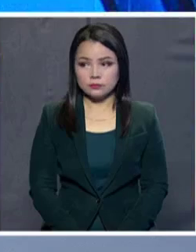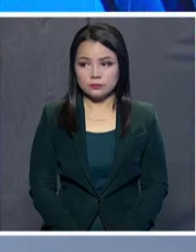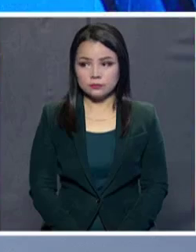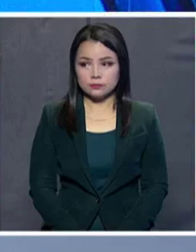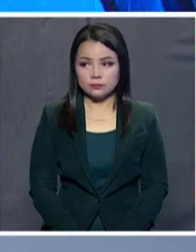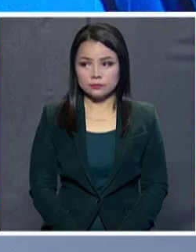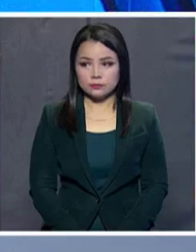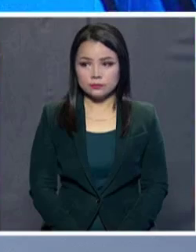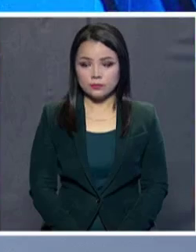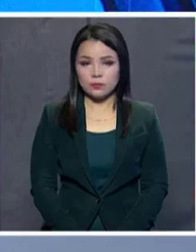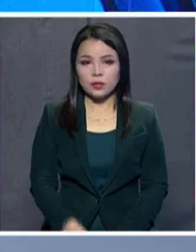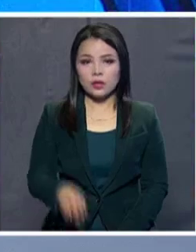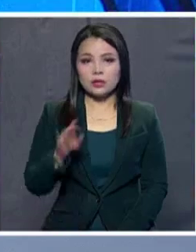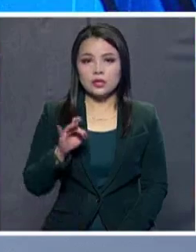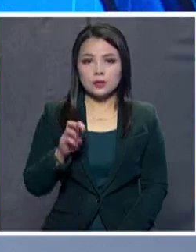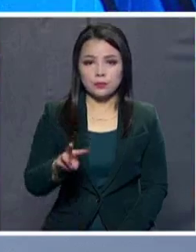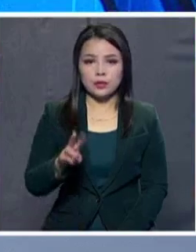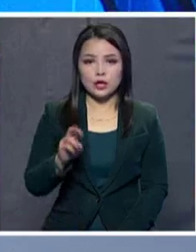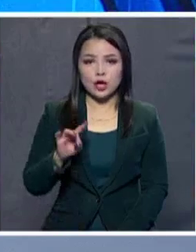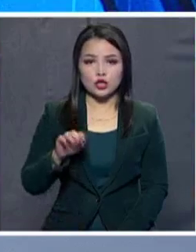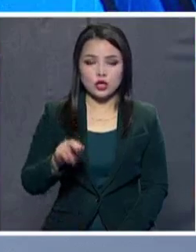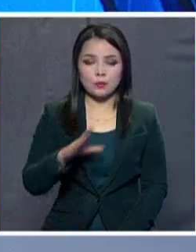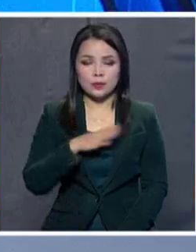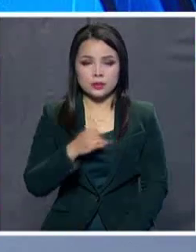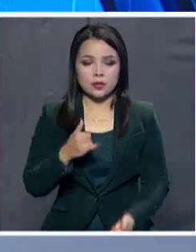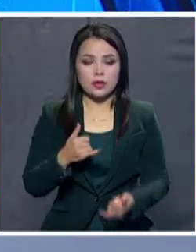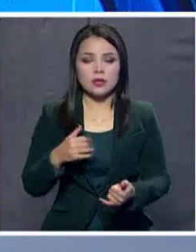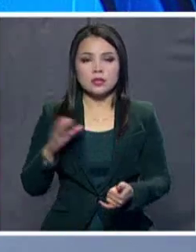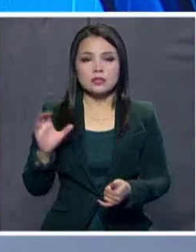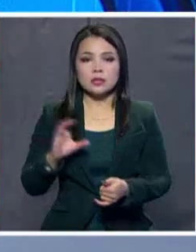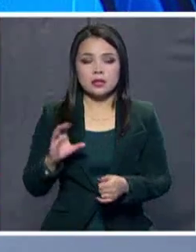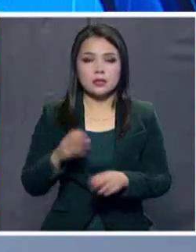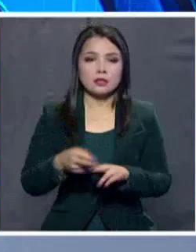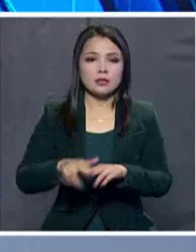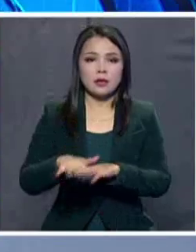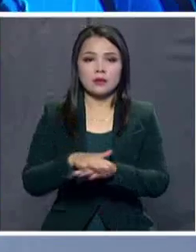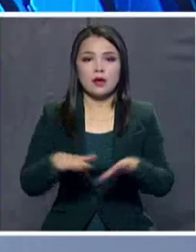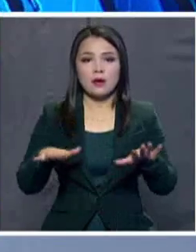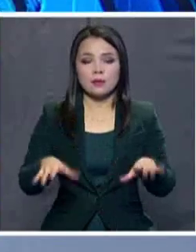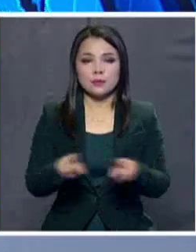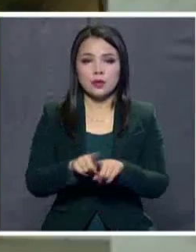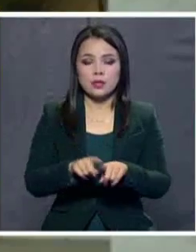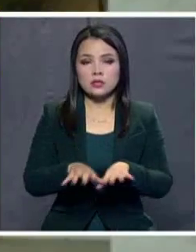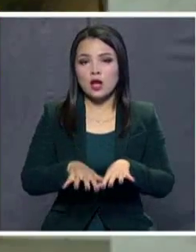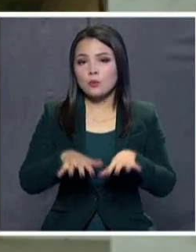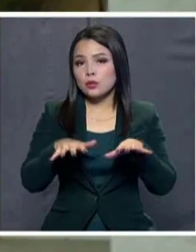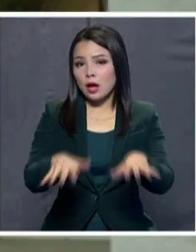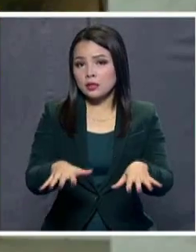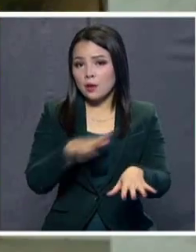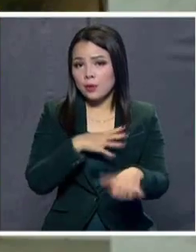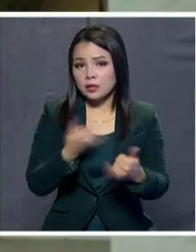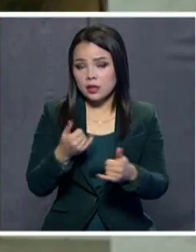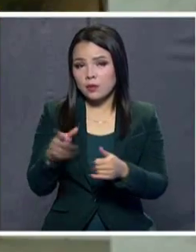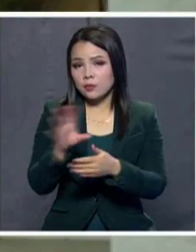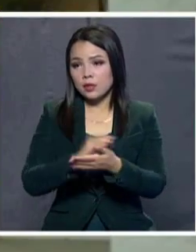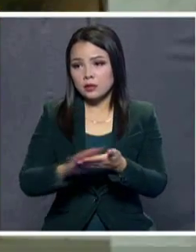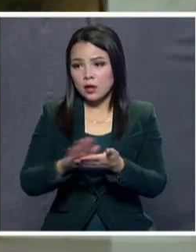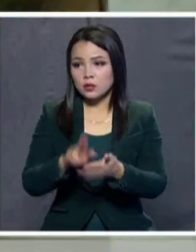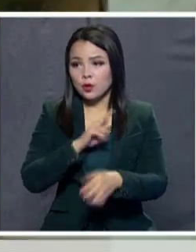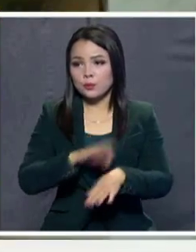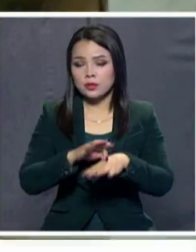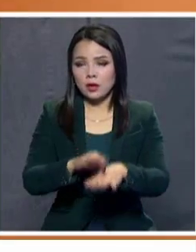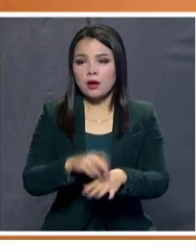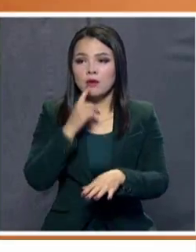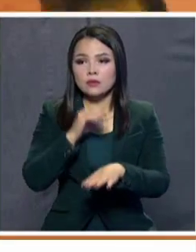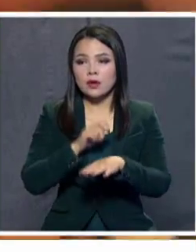Әлем жаңалықтарынан, Қырымның Керчь қаласында сәрсенбіде шабуылға ұшыраған колледжде тергеу жұмыстар жүріп жатыр. Тергеушілер тобы едендерде қалған қан